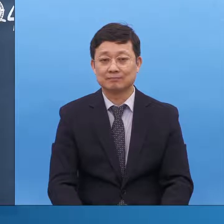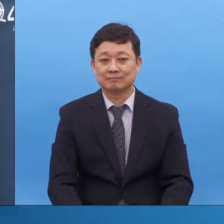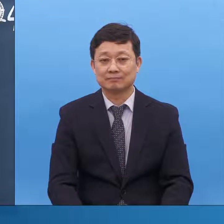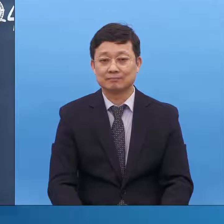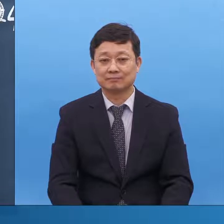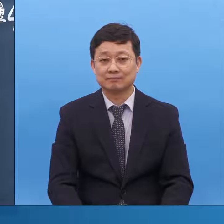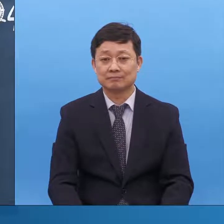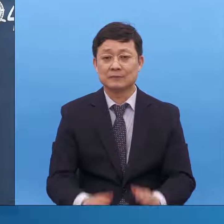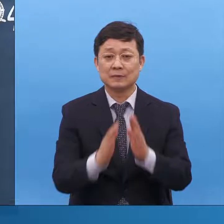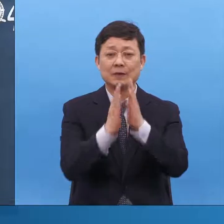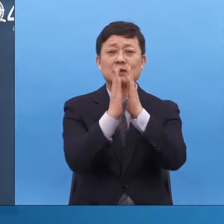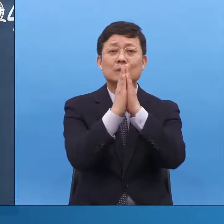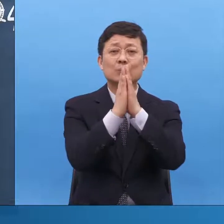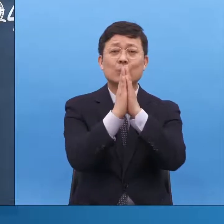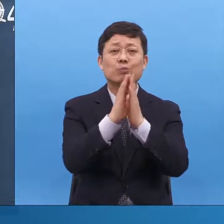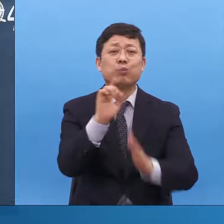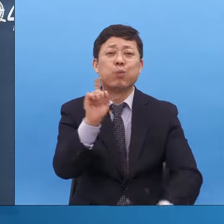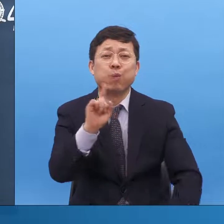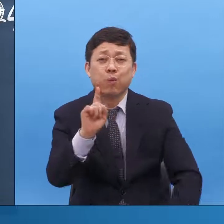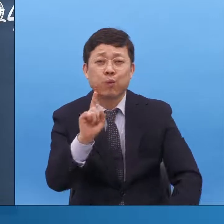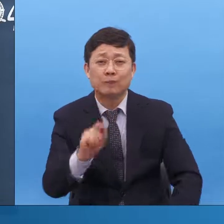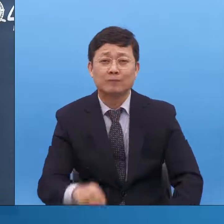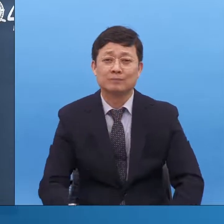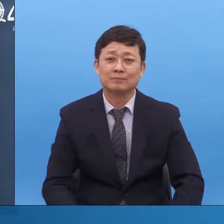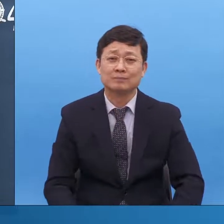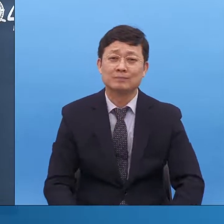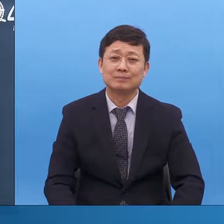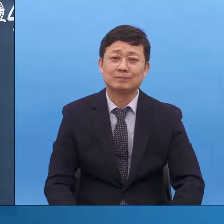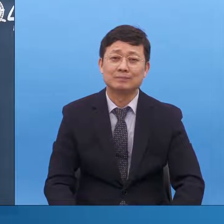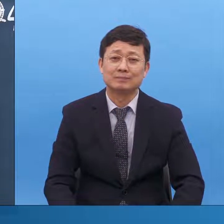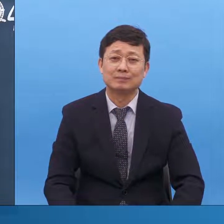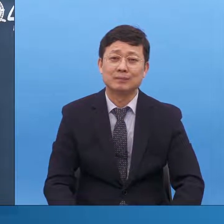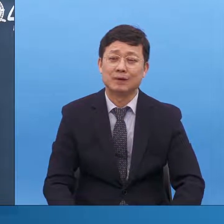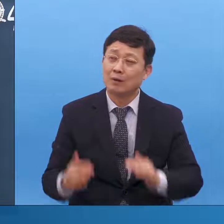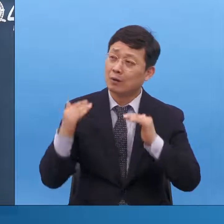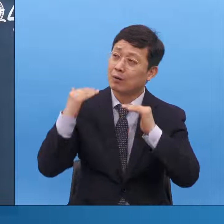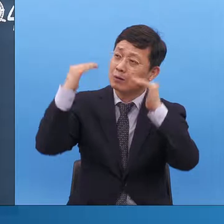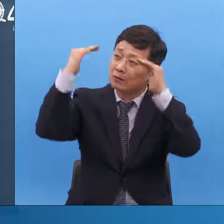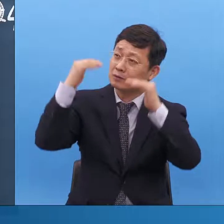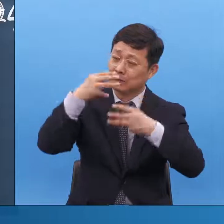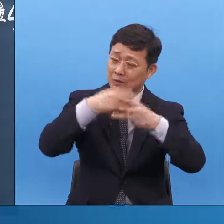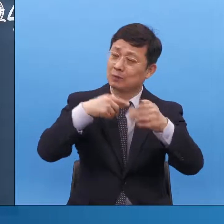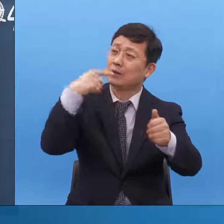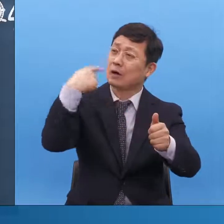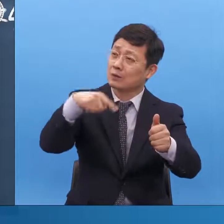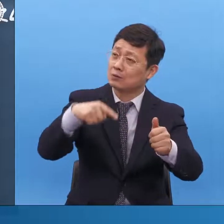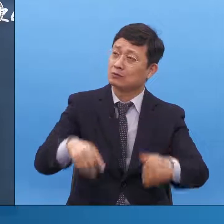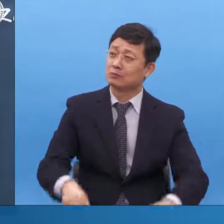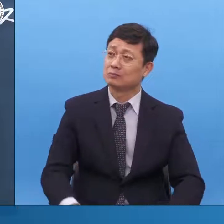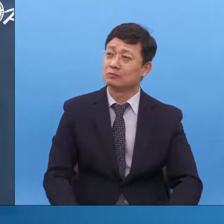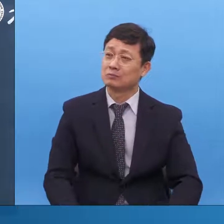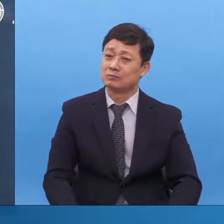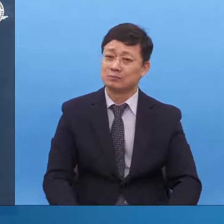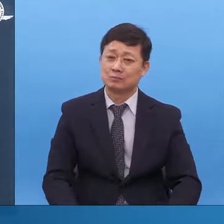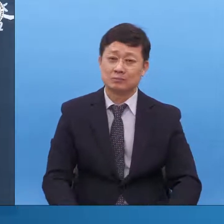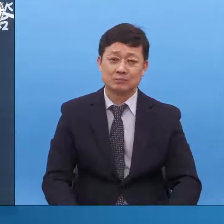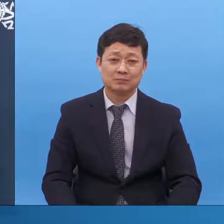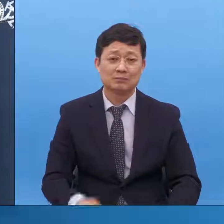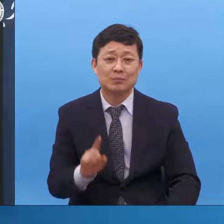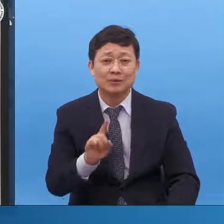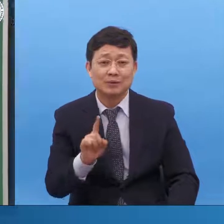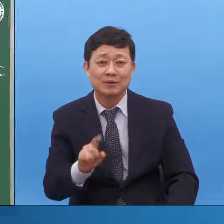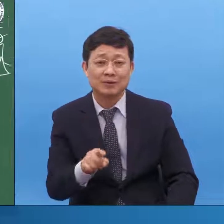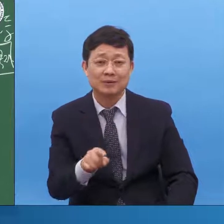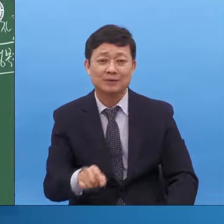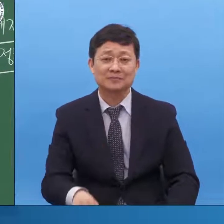기도가 뭐냐? What is prayer? 어른들에게 가르쳐야 되고 보여줘야 돼요. That you must teach adults, you must show them. 렘넌트 때 나오겠죠. We'll speak about more